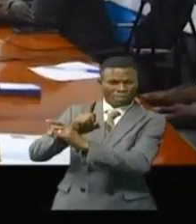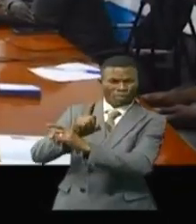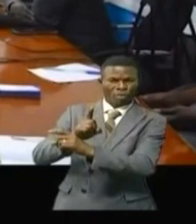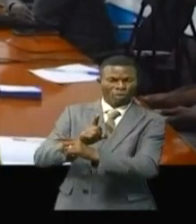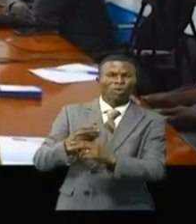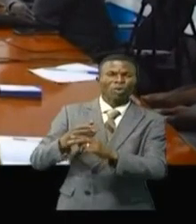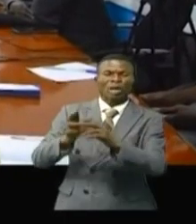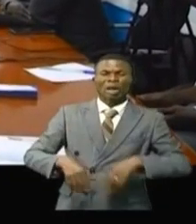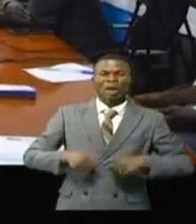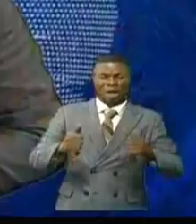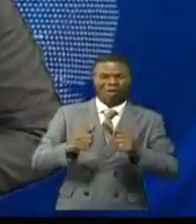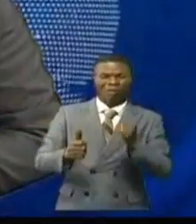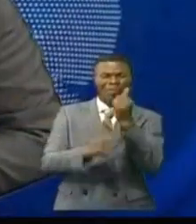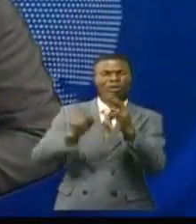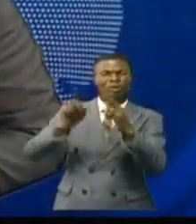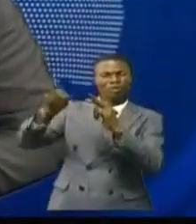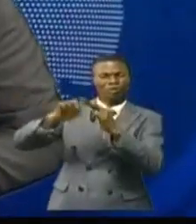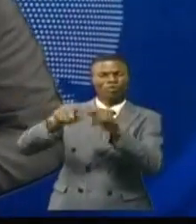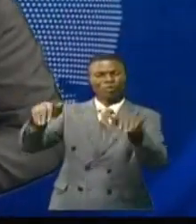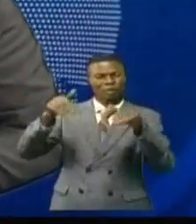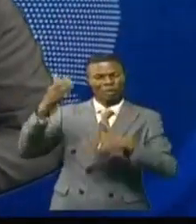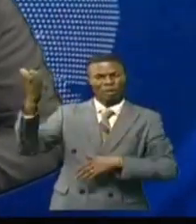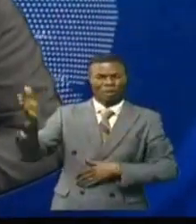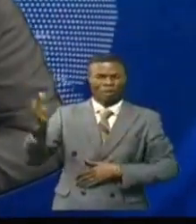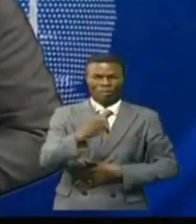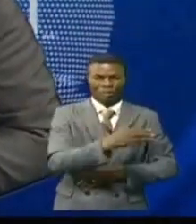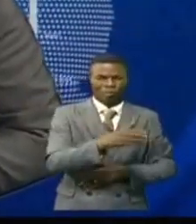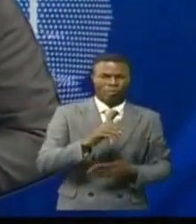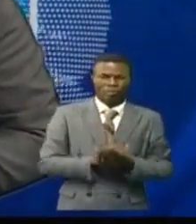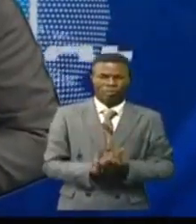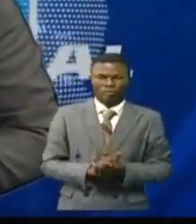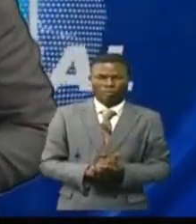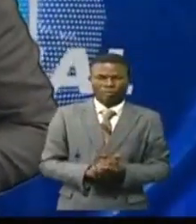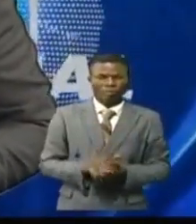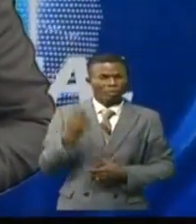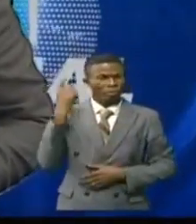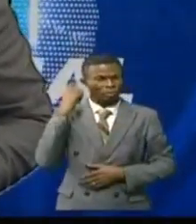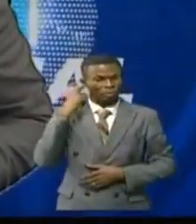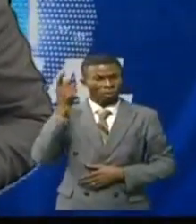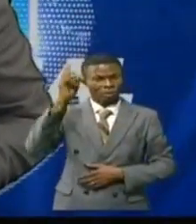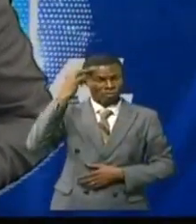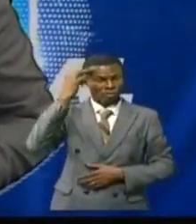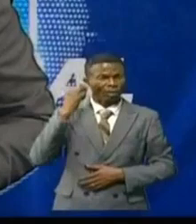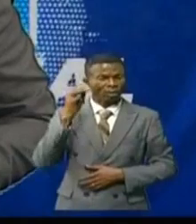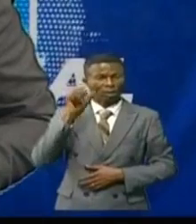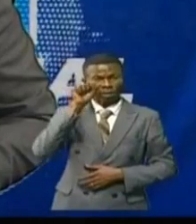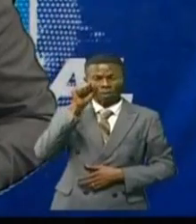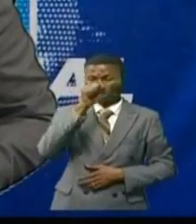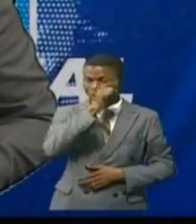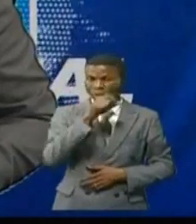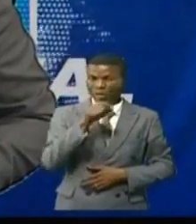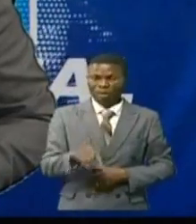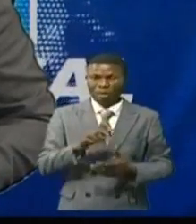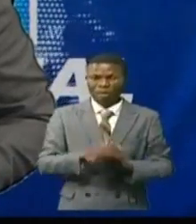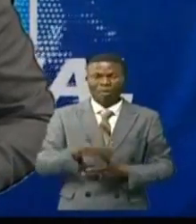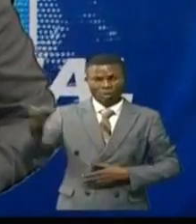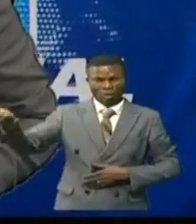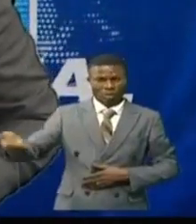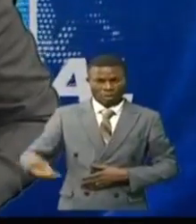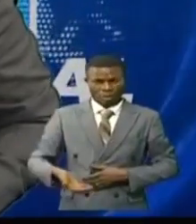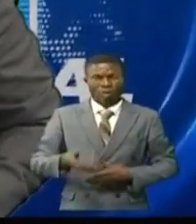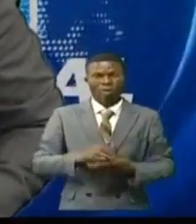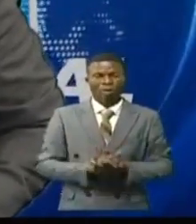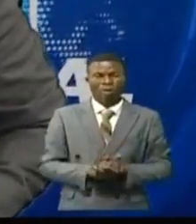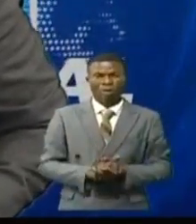la survie des réfugiés. Et nous venons de l'apprendre, le Premier ministre Jean-Michel Samalukonde a reçu en